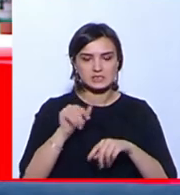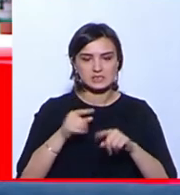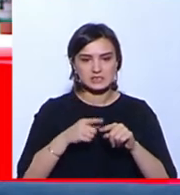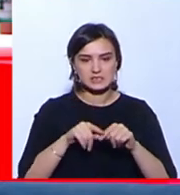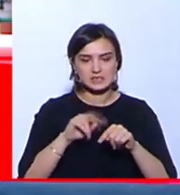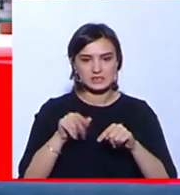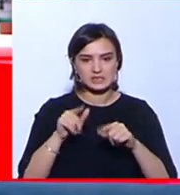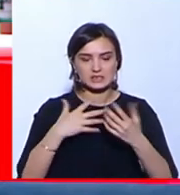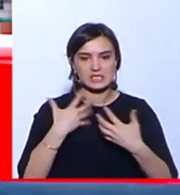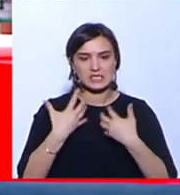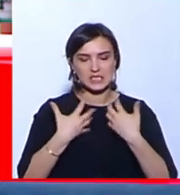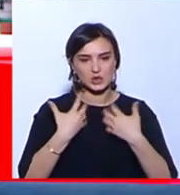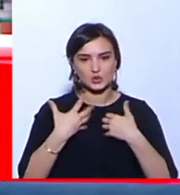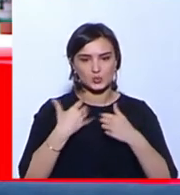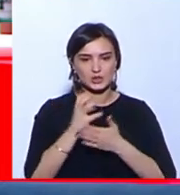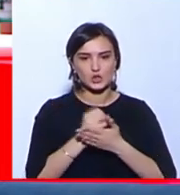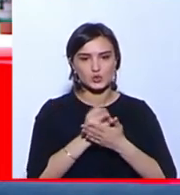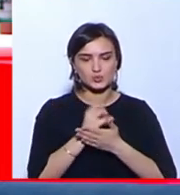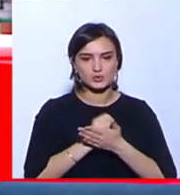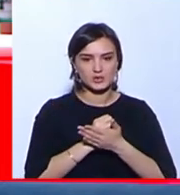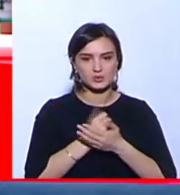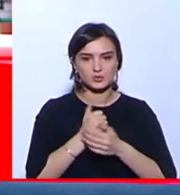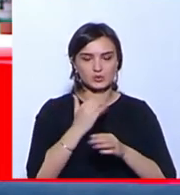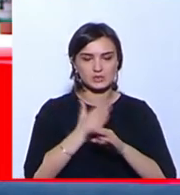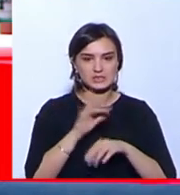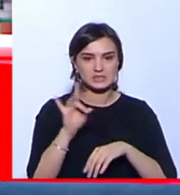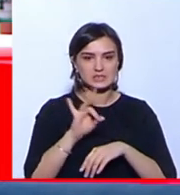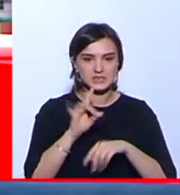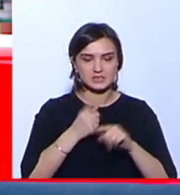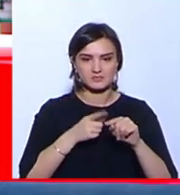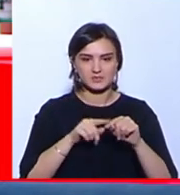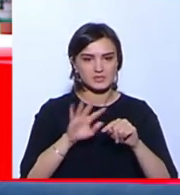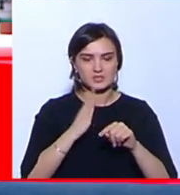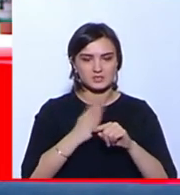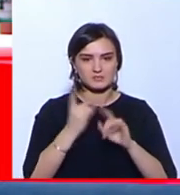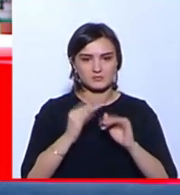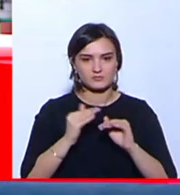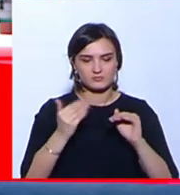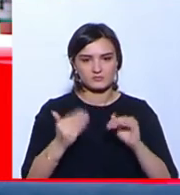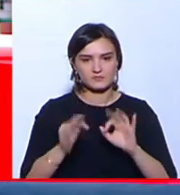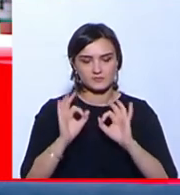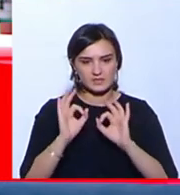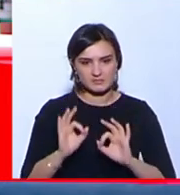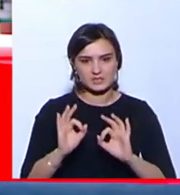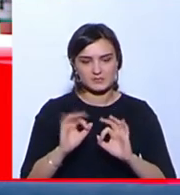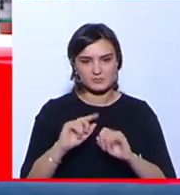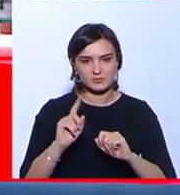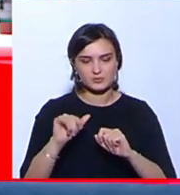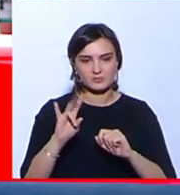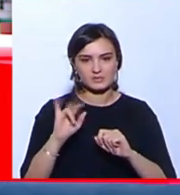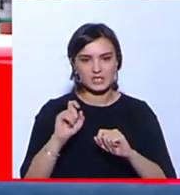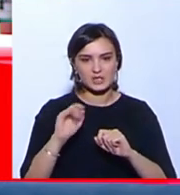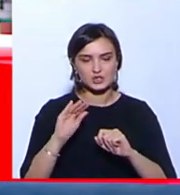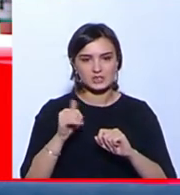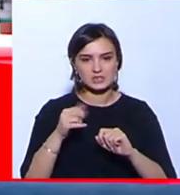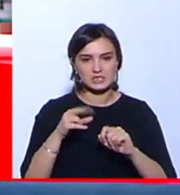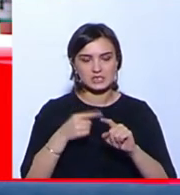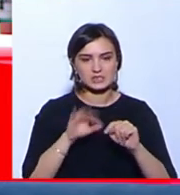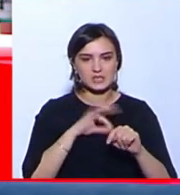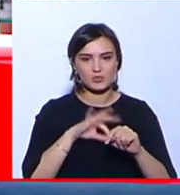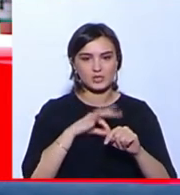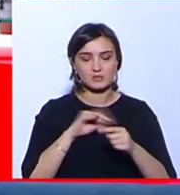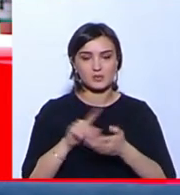ისეთ ენერგეტიკულ რესურსთან, როგორიც არის ცხიმი, არ არის ამ ბავშვების შემთხვევაში გამართლებული, რომ ნახშირწყლების